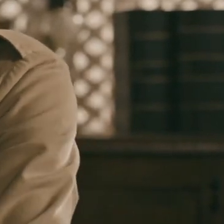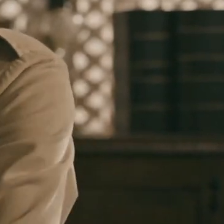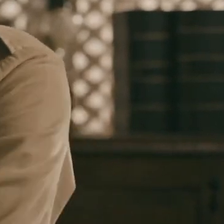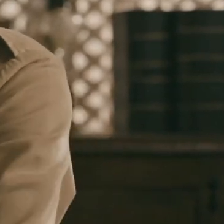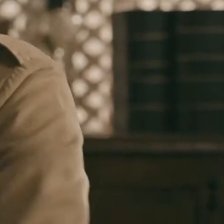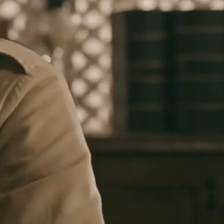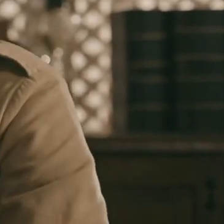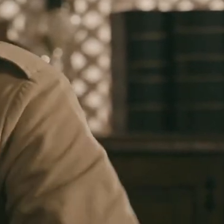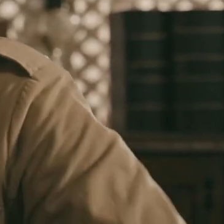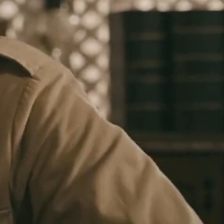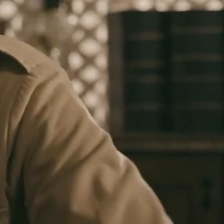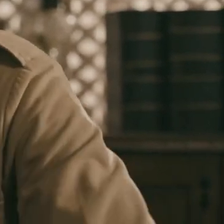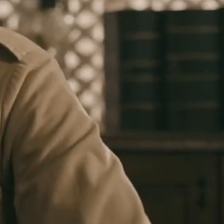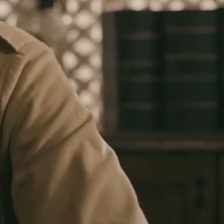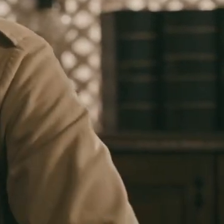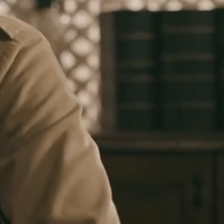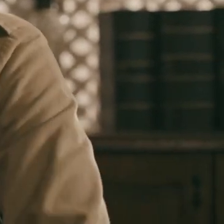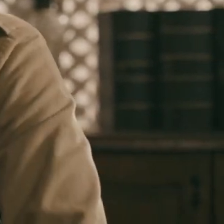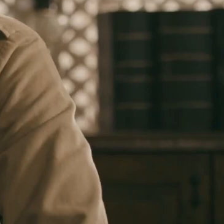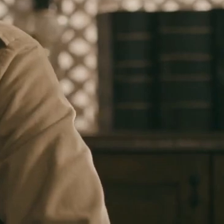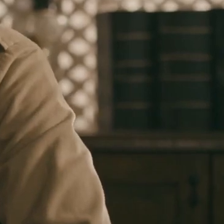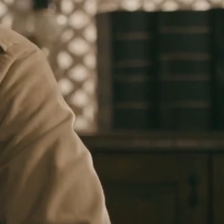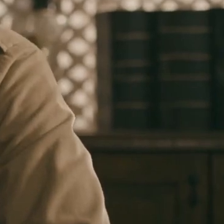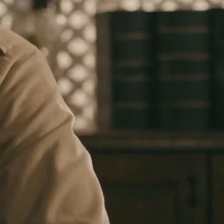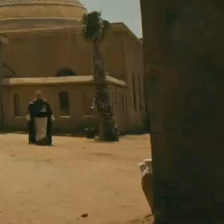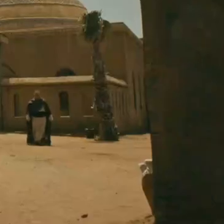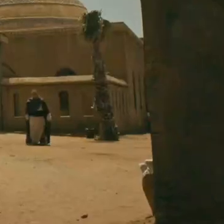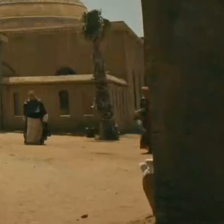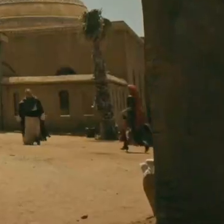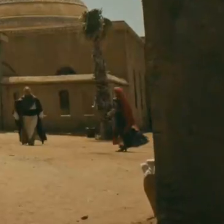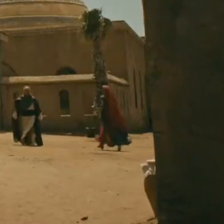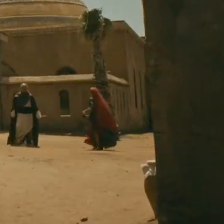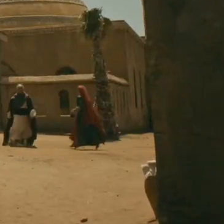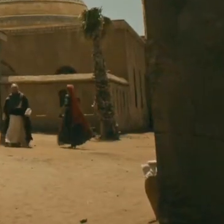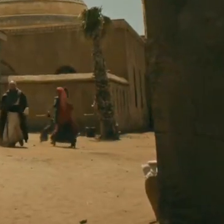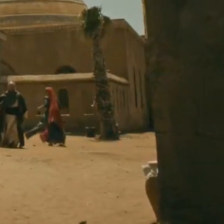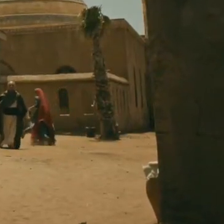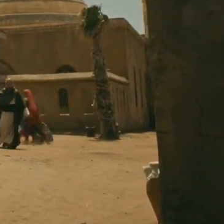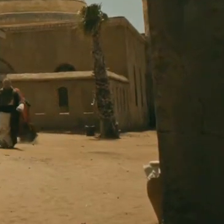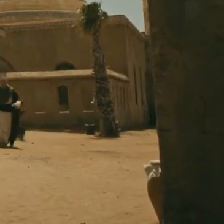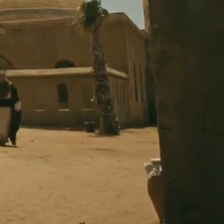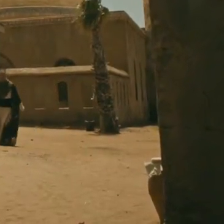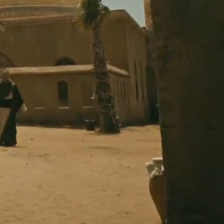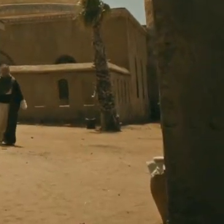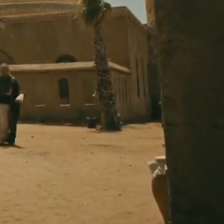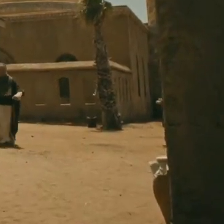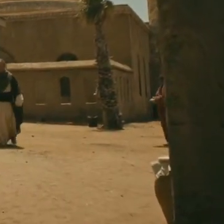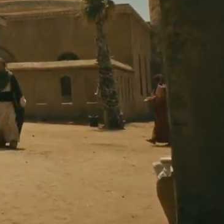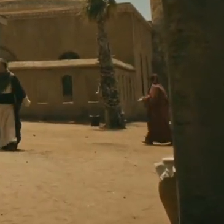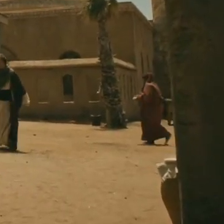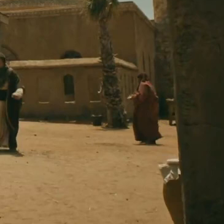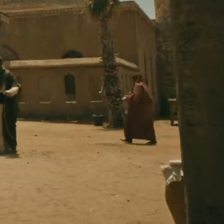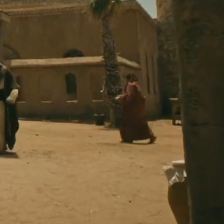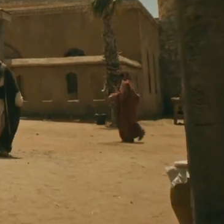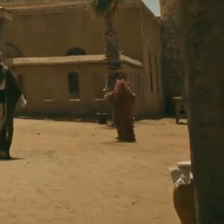bir tebessümle elini telgrafın tuşundan çekti. Gündüz vakti kutulamare. Üstünde gri cübbesiyle yaşlı